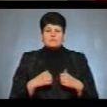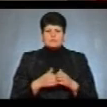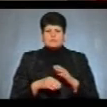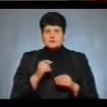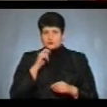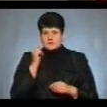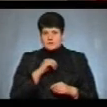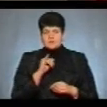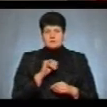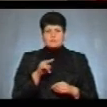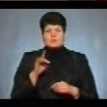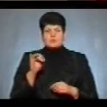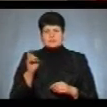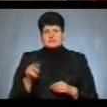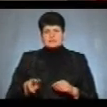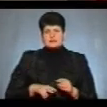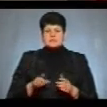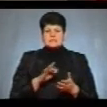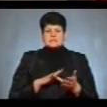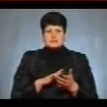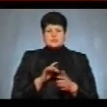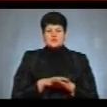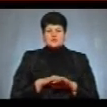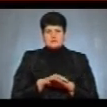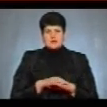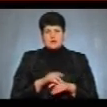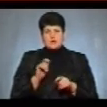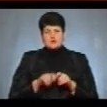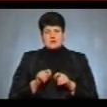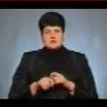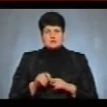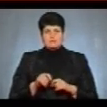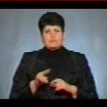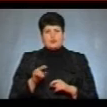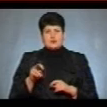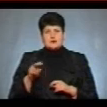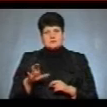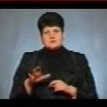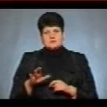України, та Ігор Процик, директор Центру суспільних досліджень «Поліс». До зустрічі!